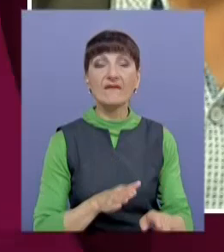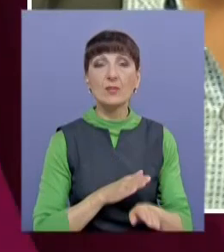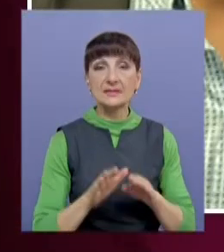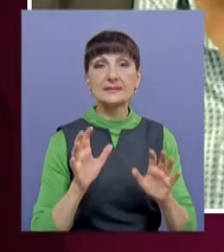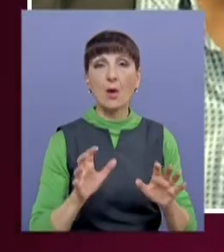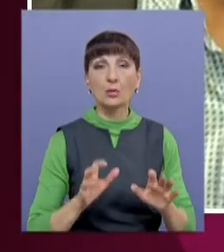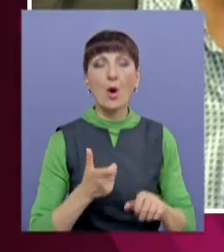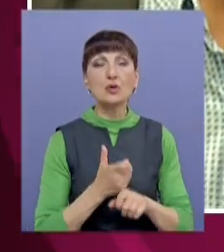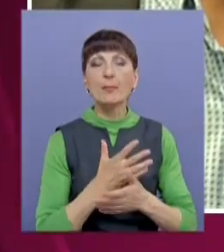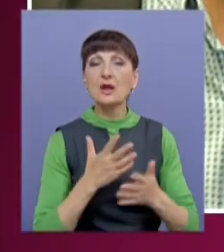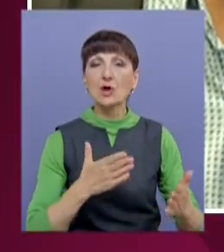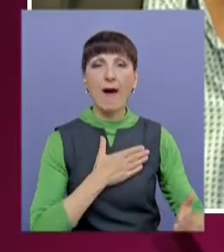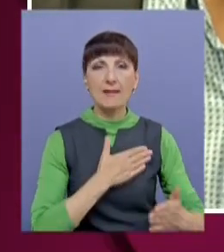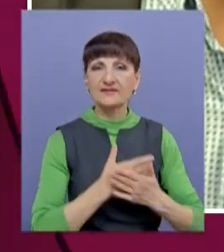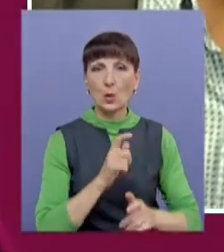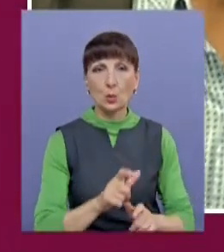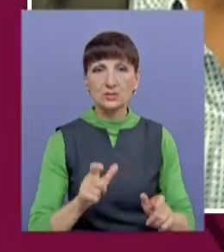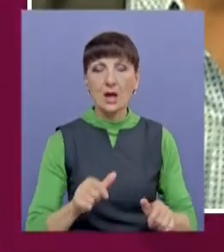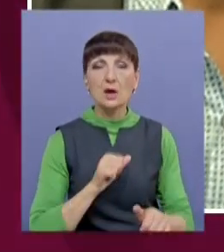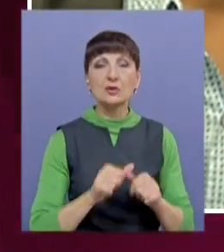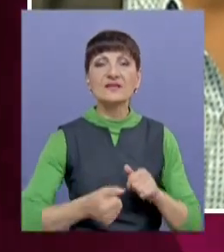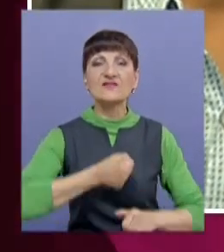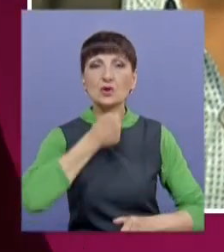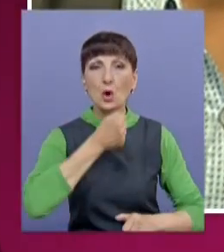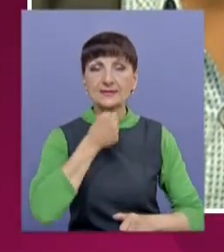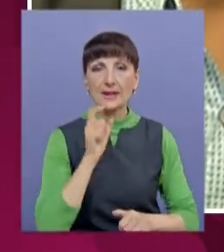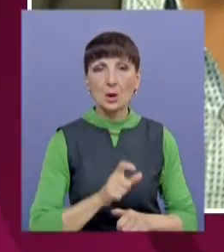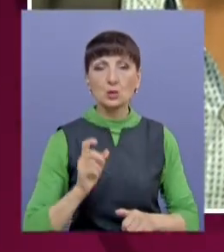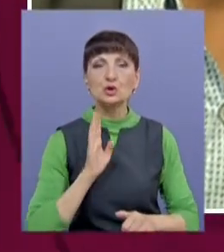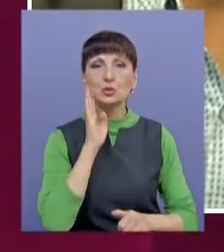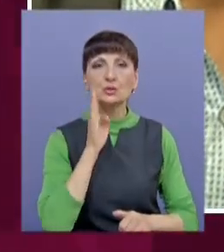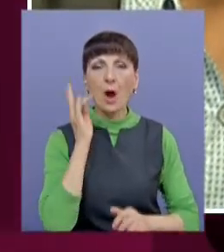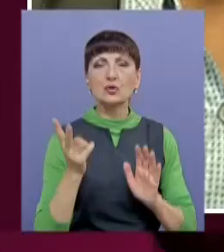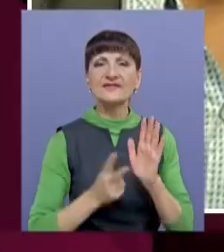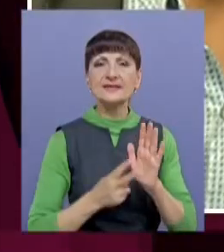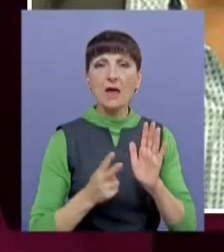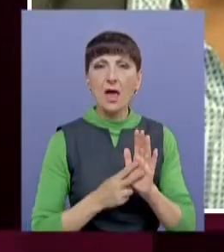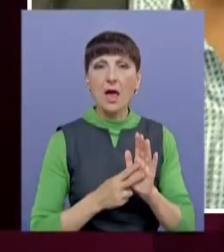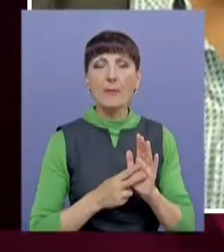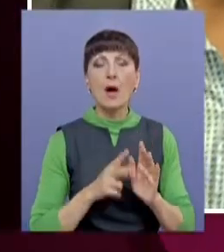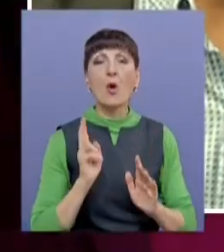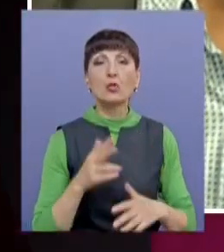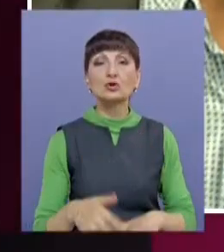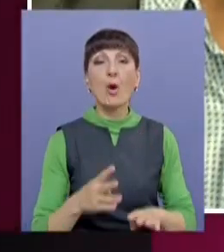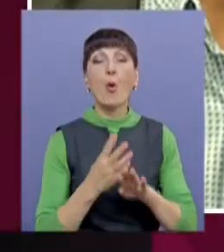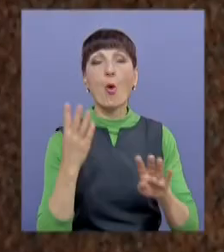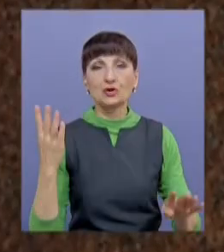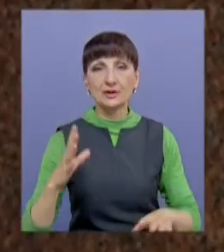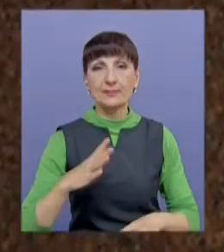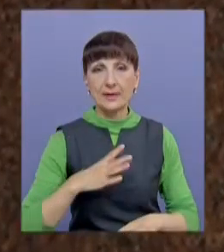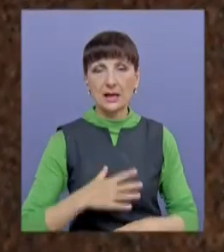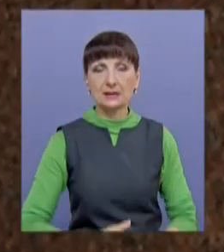Очень большая активность. Особенно вот взрослые люди, вот с утра прямо, они с 7 утра прямо даже в некоторых избирательных участках очереди